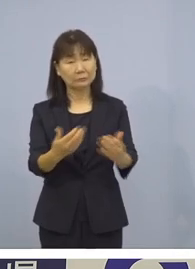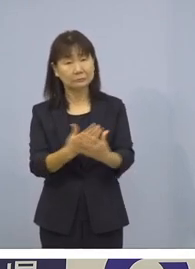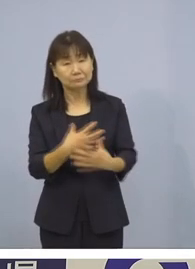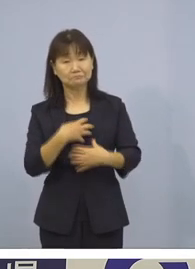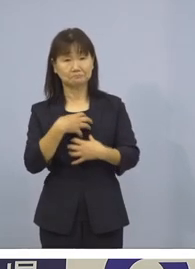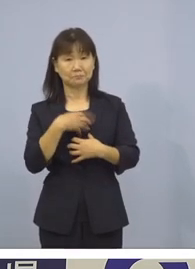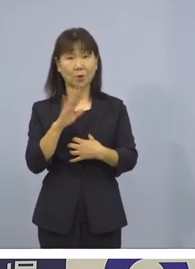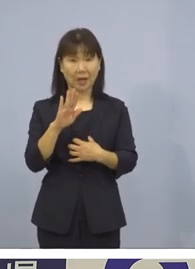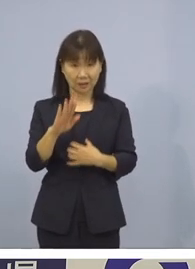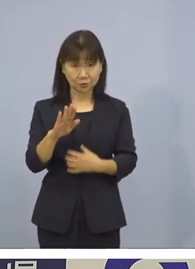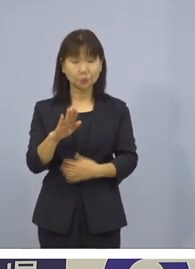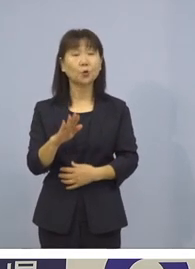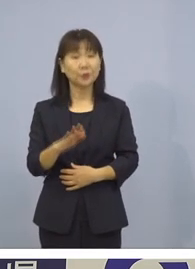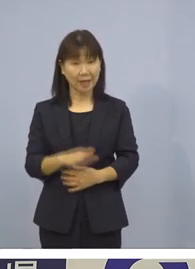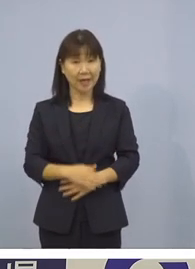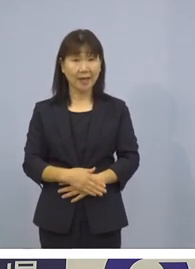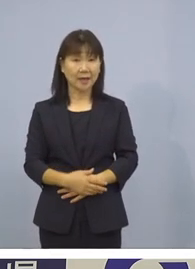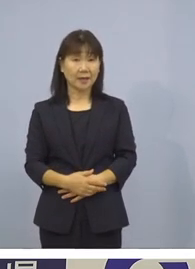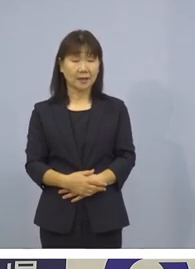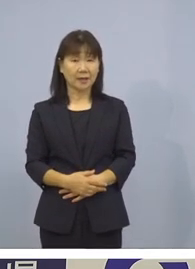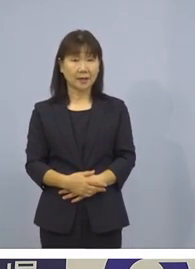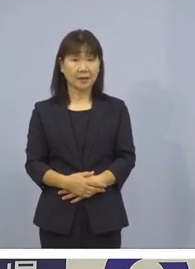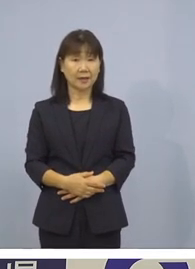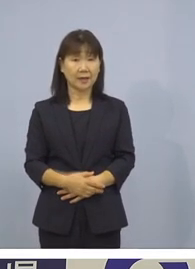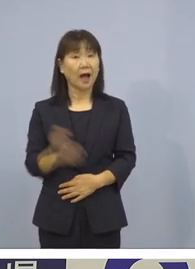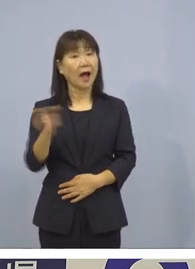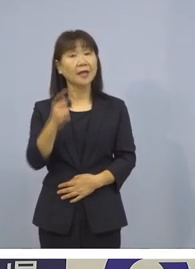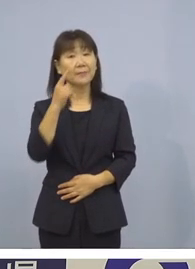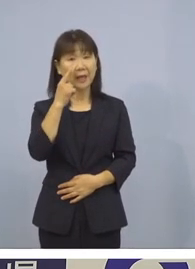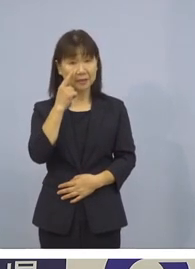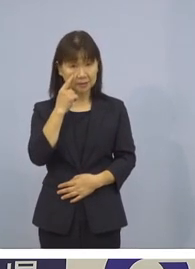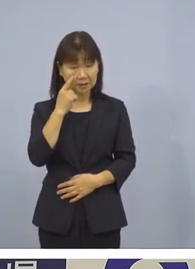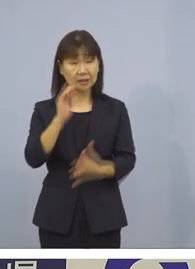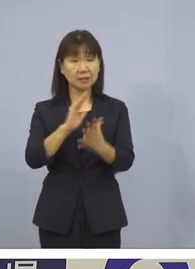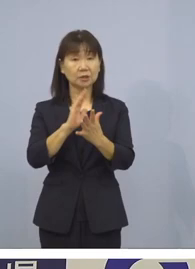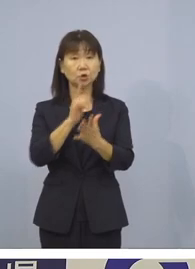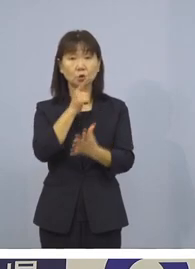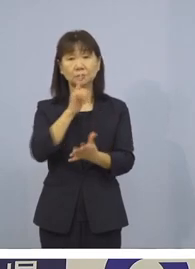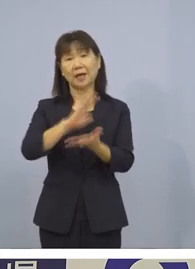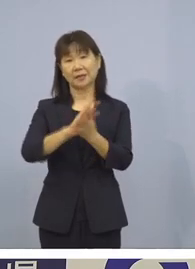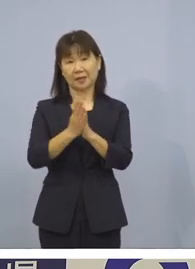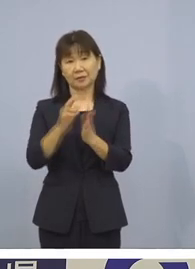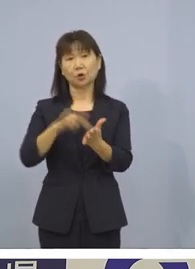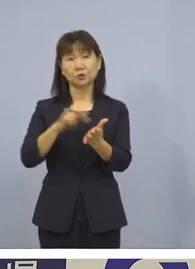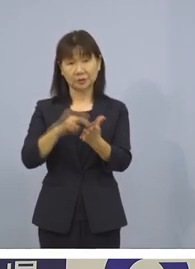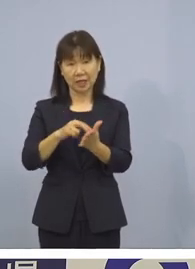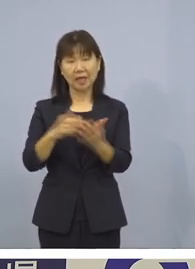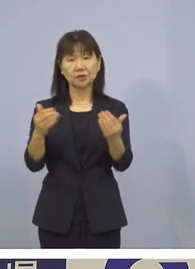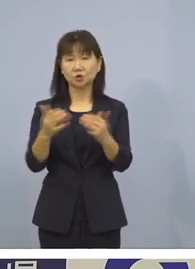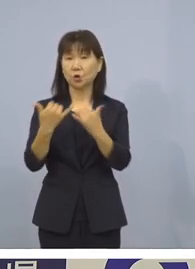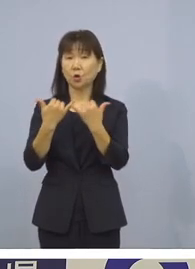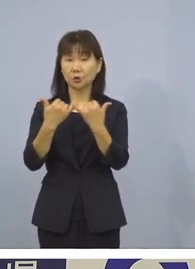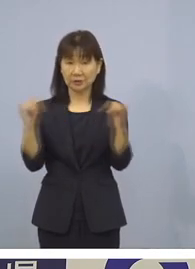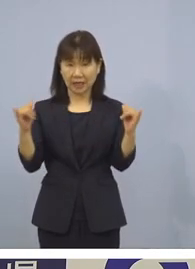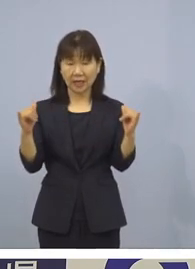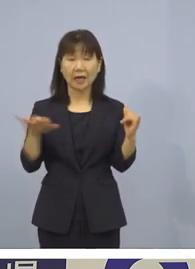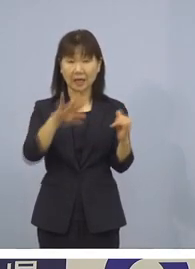ね。ですからそこはもう早めにですね、県として、事業者の